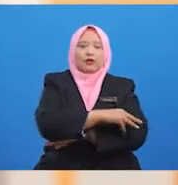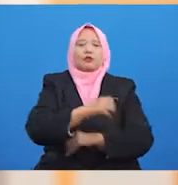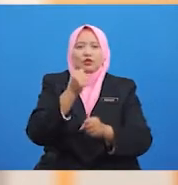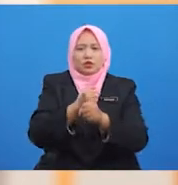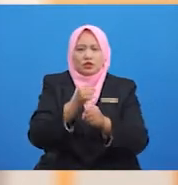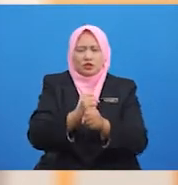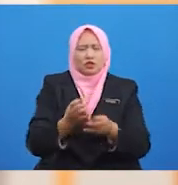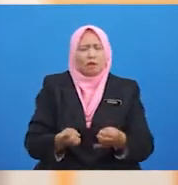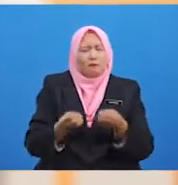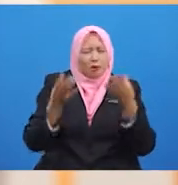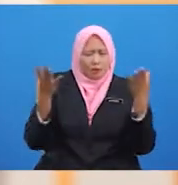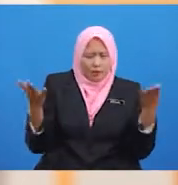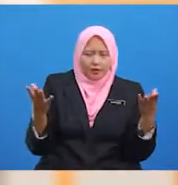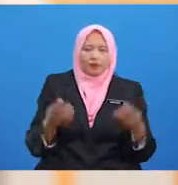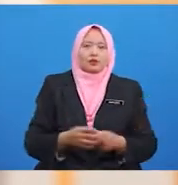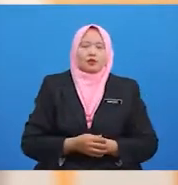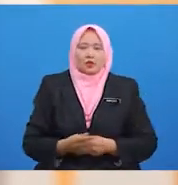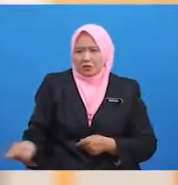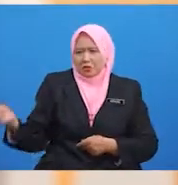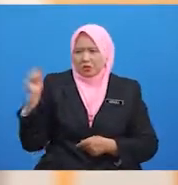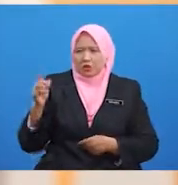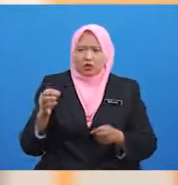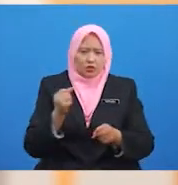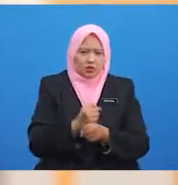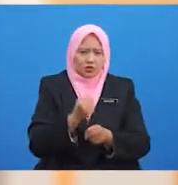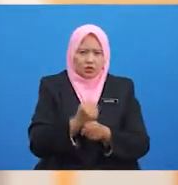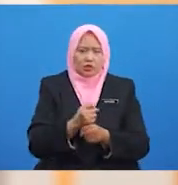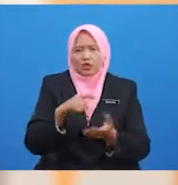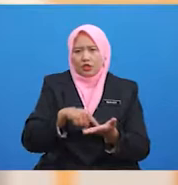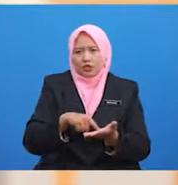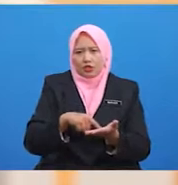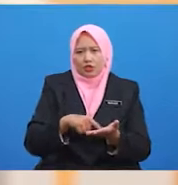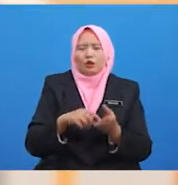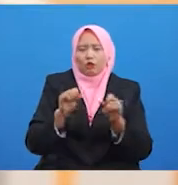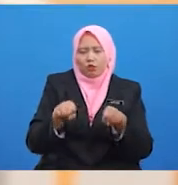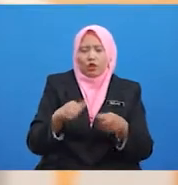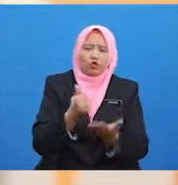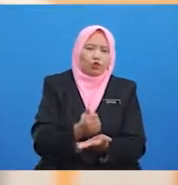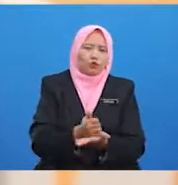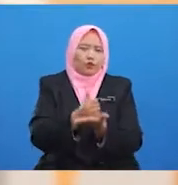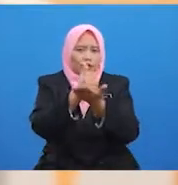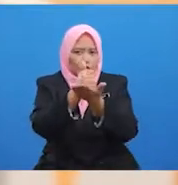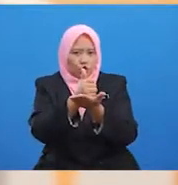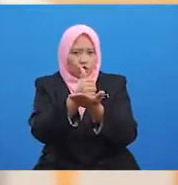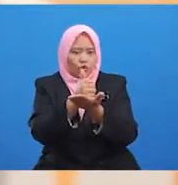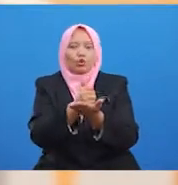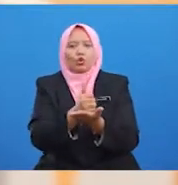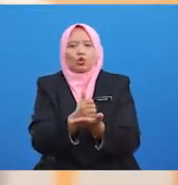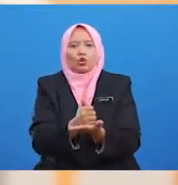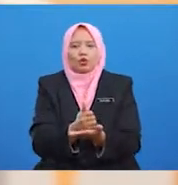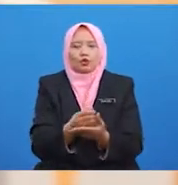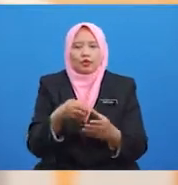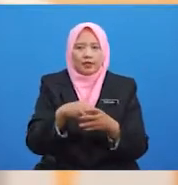dan tenaga kerja ini diperlukan untuk membantu dalam kelancaran sesuatu